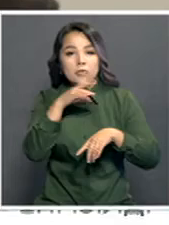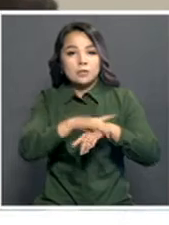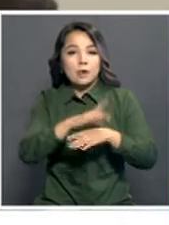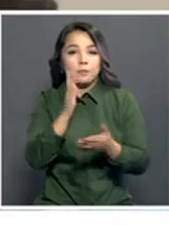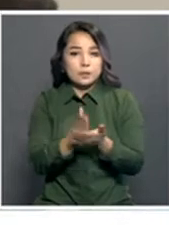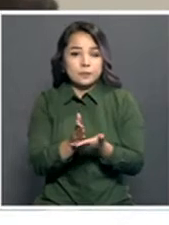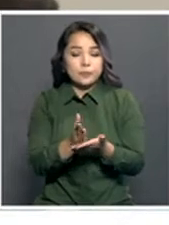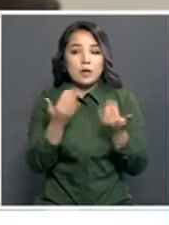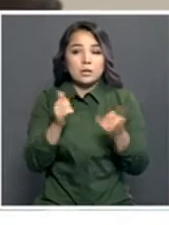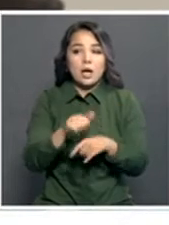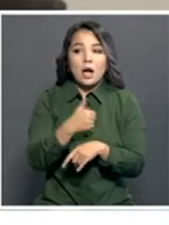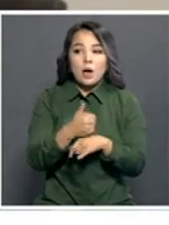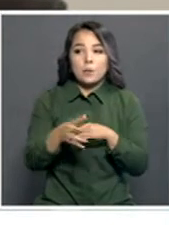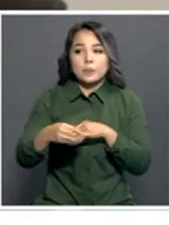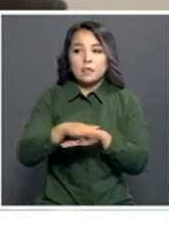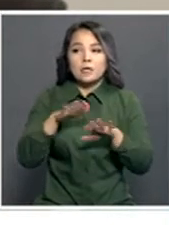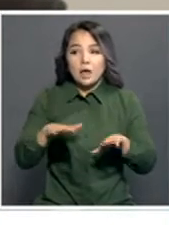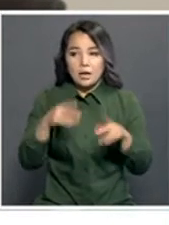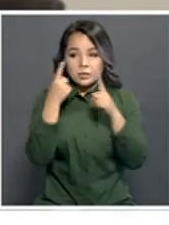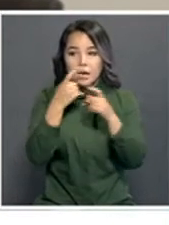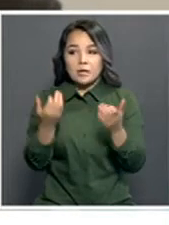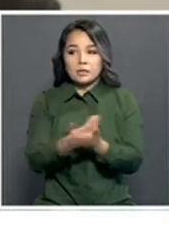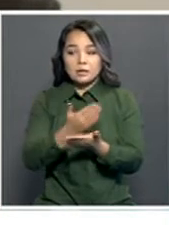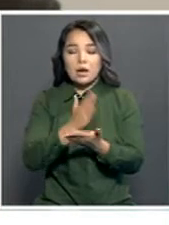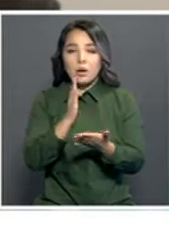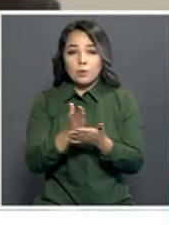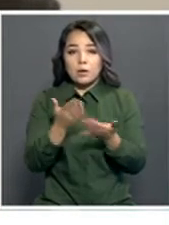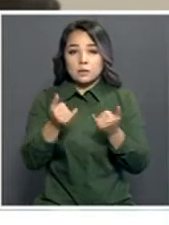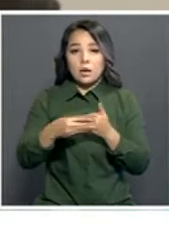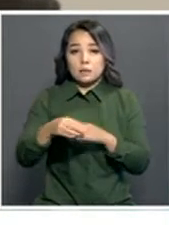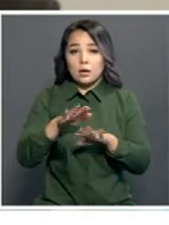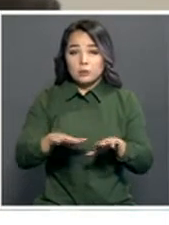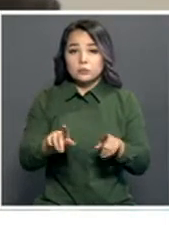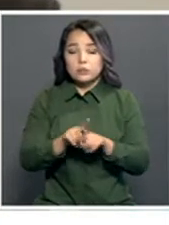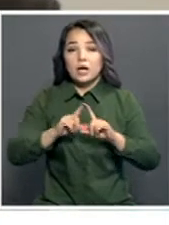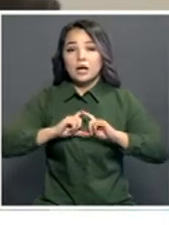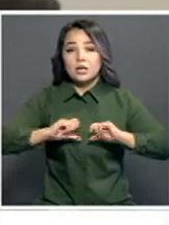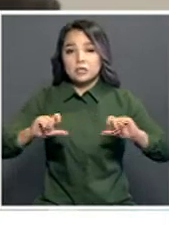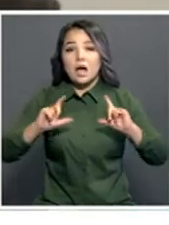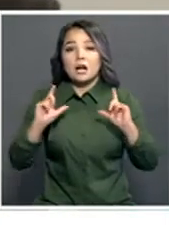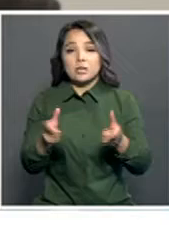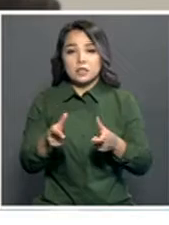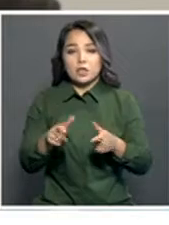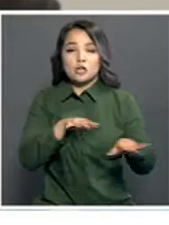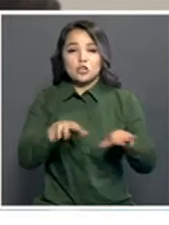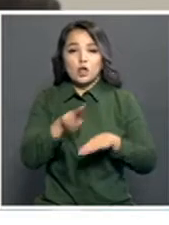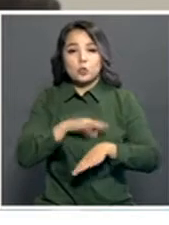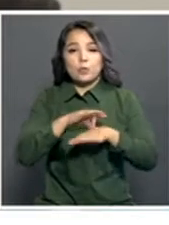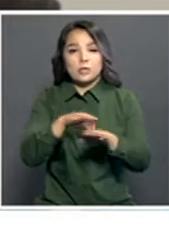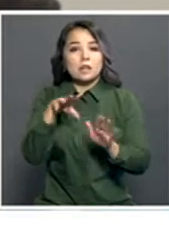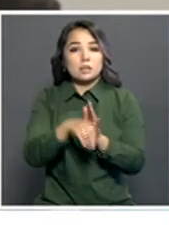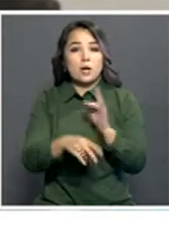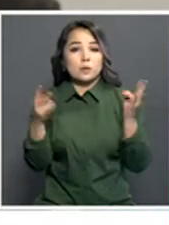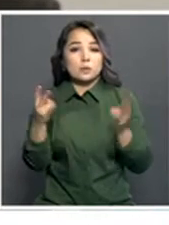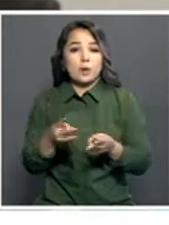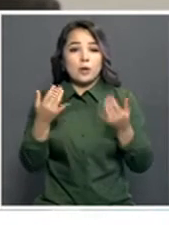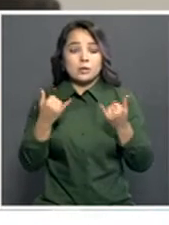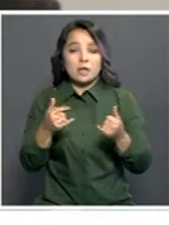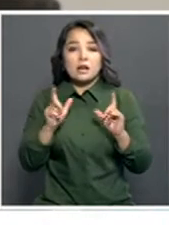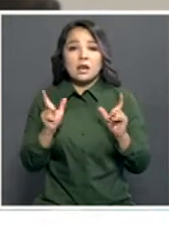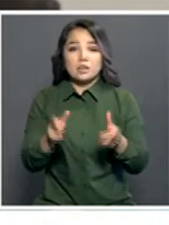қаулысымен осы 7 аудандың елді мекендерінде карантиндік шаралар енгізіледі. Карантин кезінде